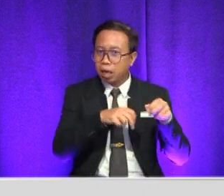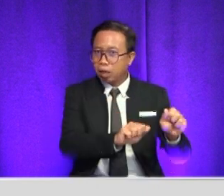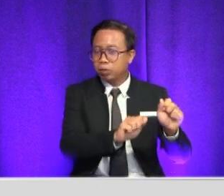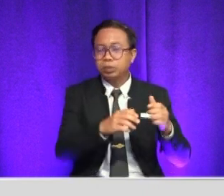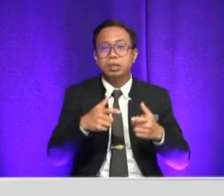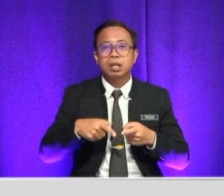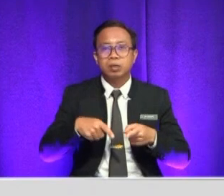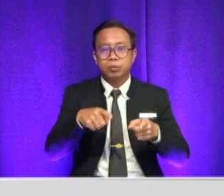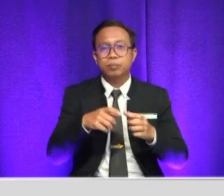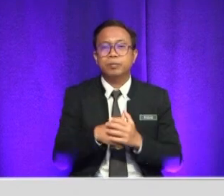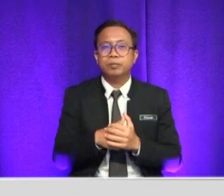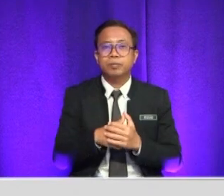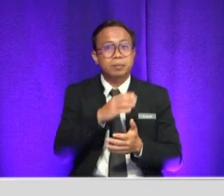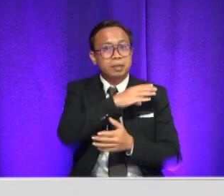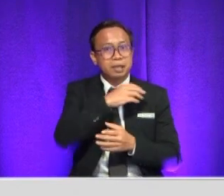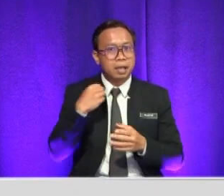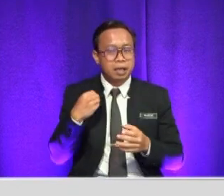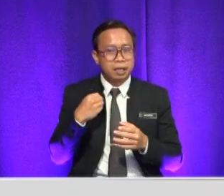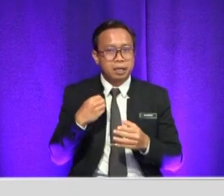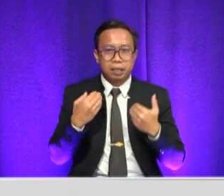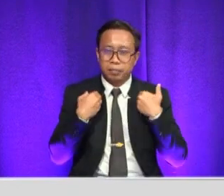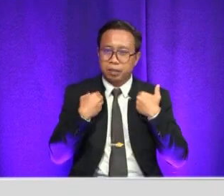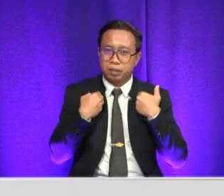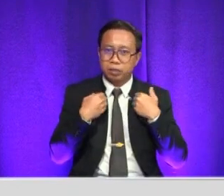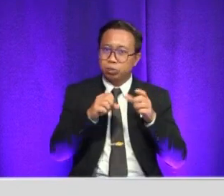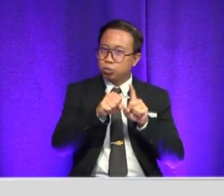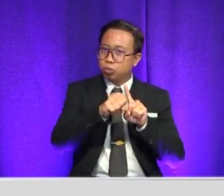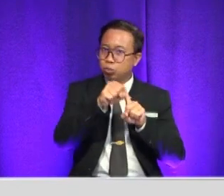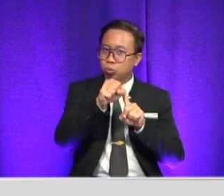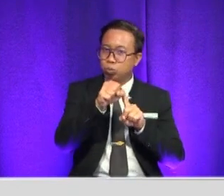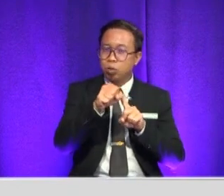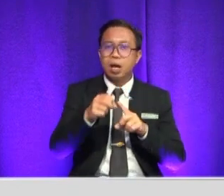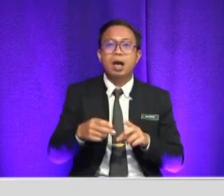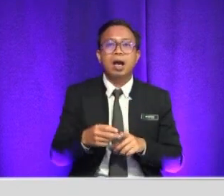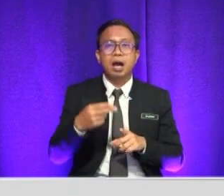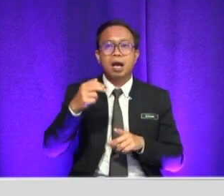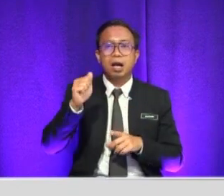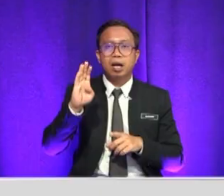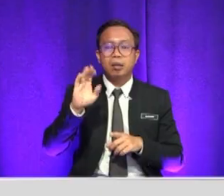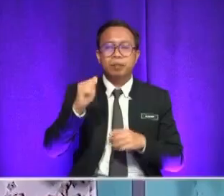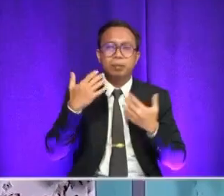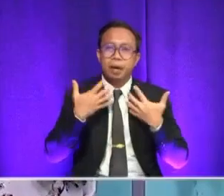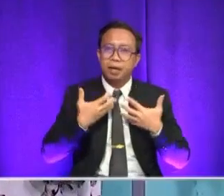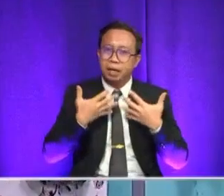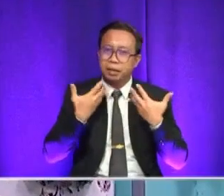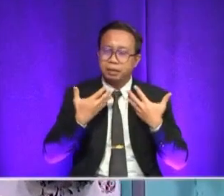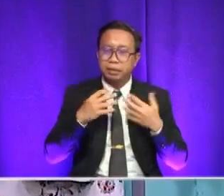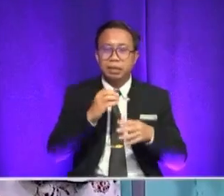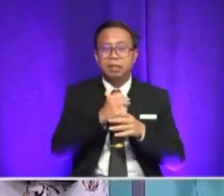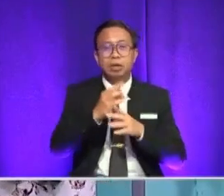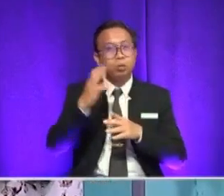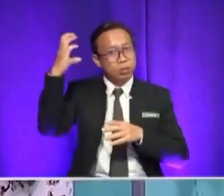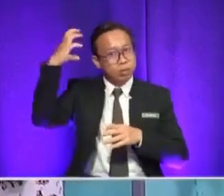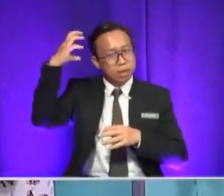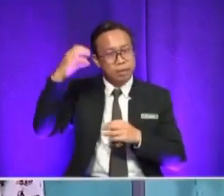betul. Okey. Dan dipengaruhi oleh sama ada suhu, haba ataupun cahaya. Okey.